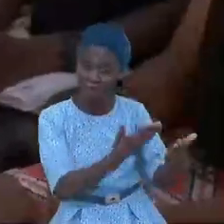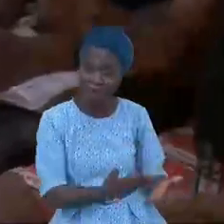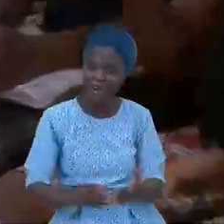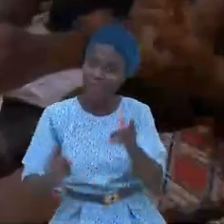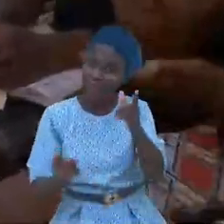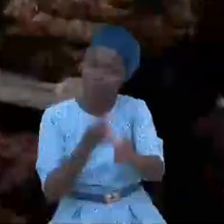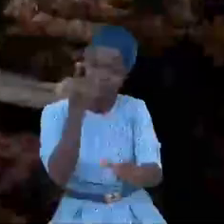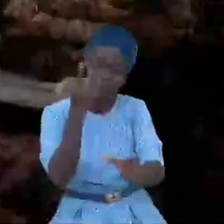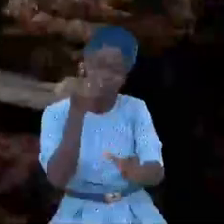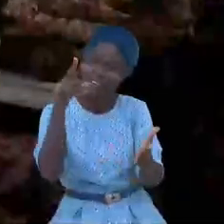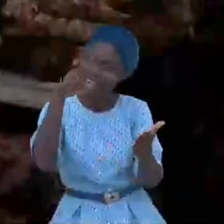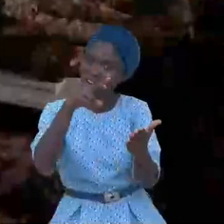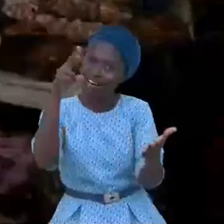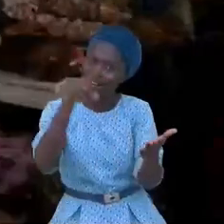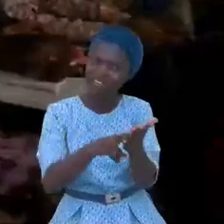la distinction.